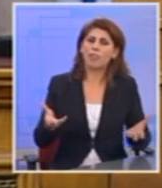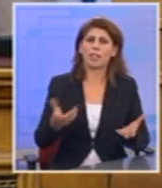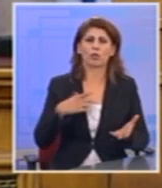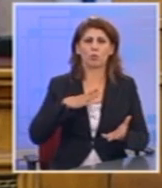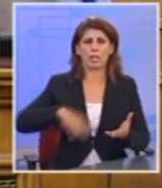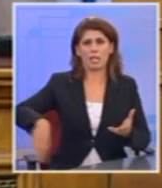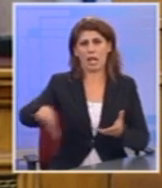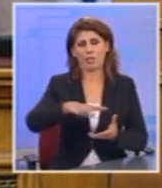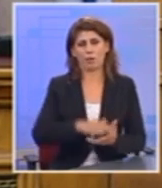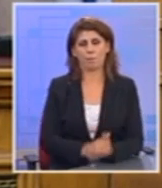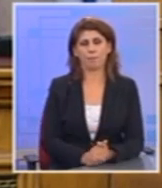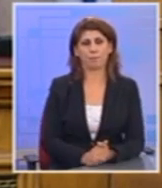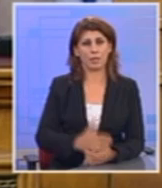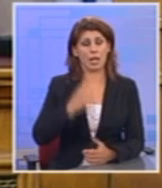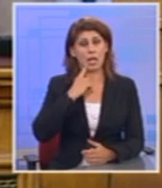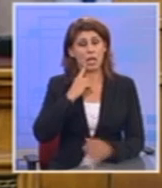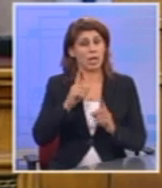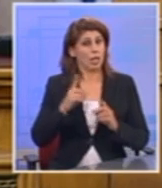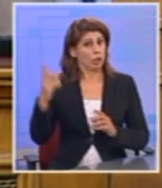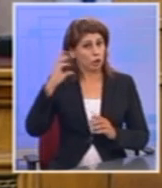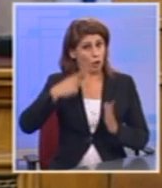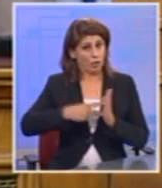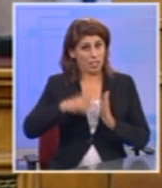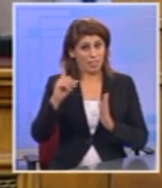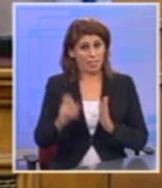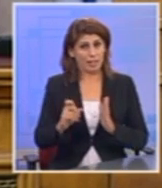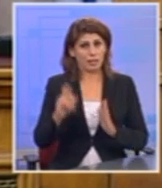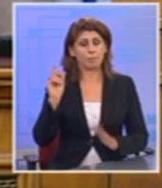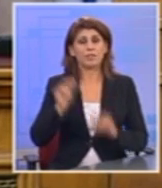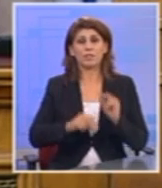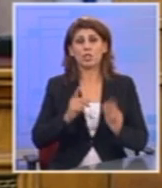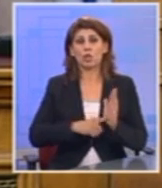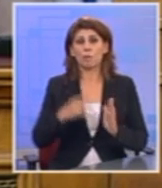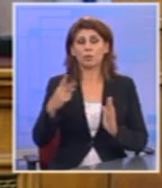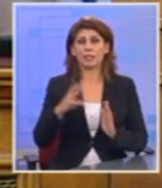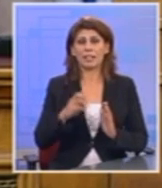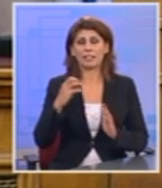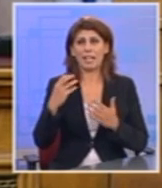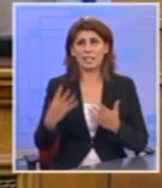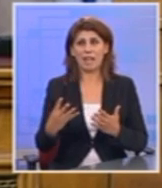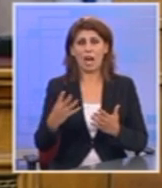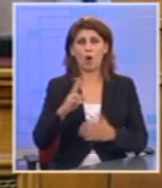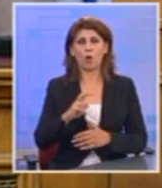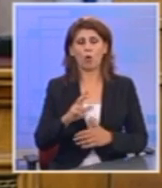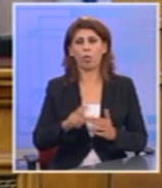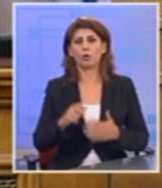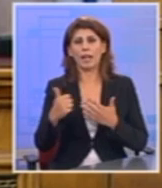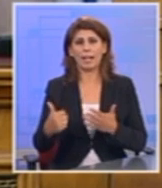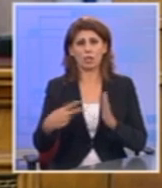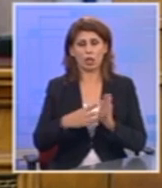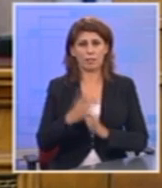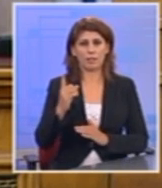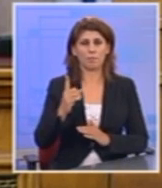μνημονίου του 2010 συστήθηκε με το νόμο 3986 του 11 μια ανώνυμη εταιρεία με την